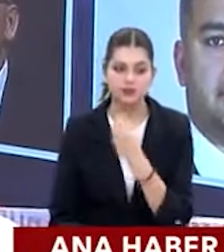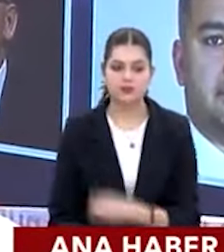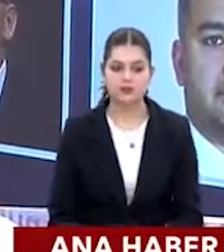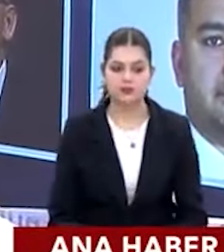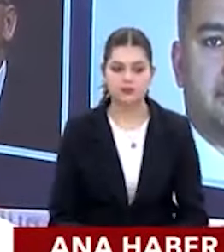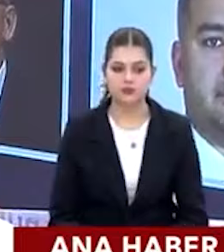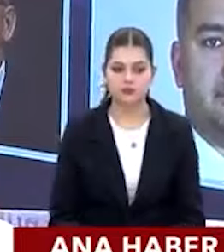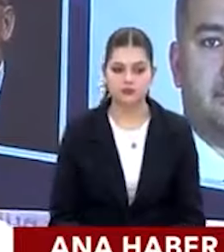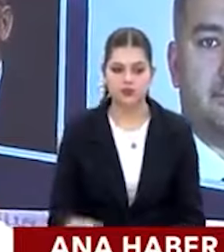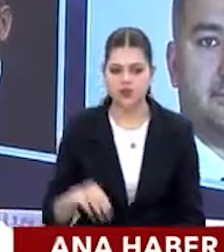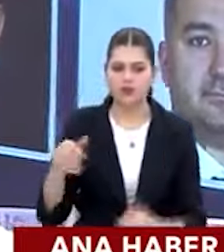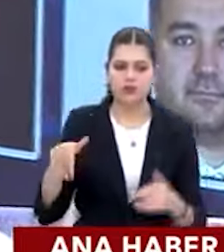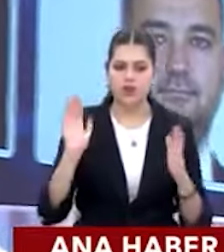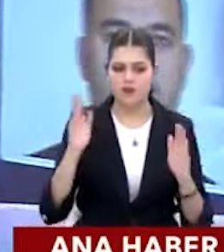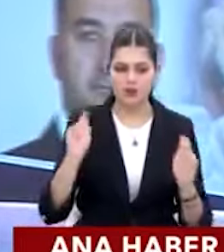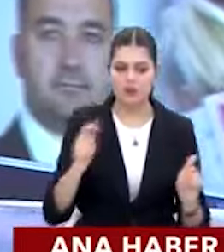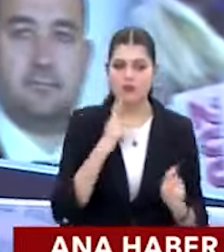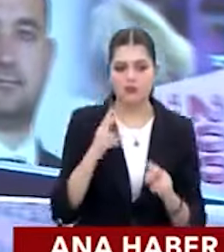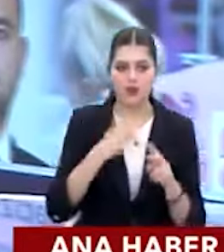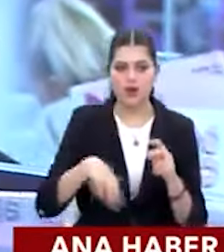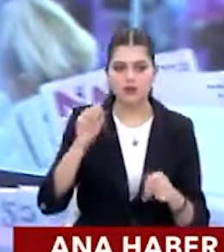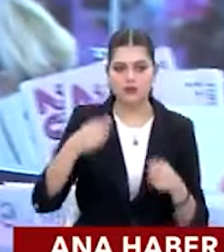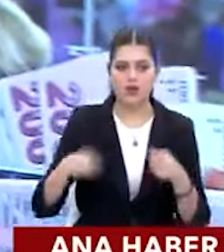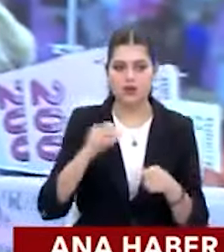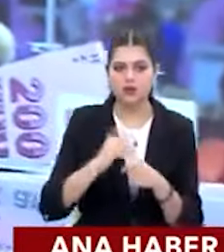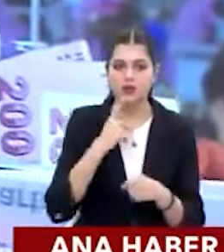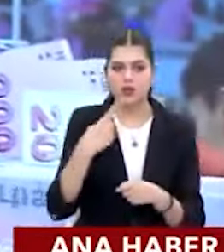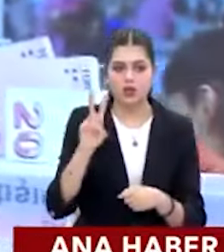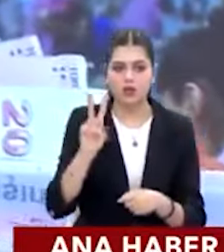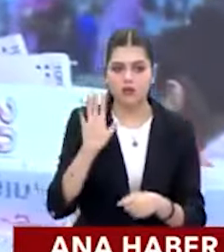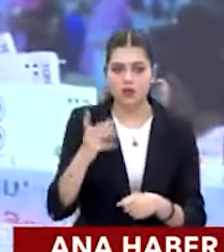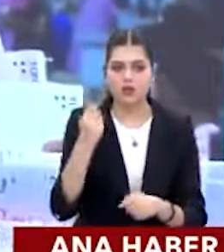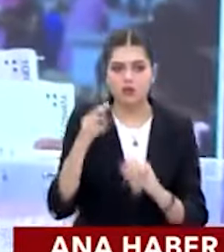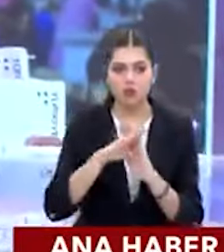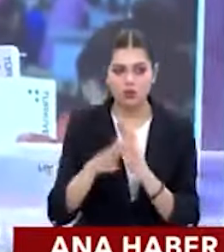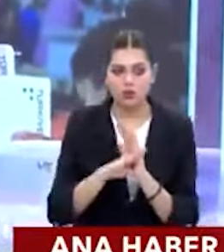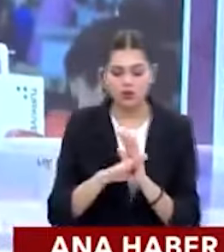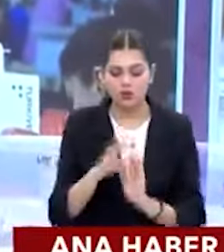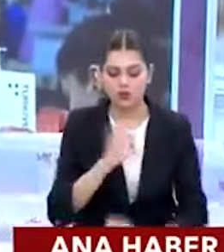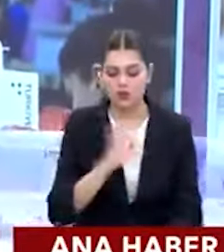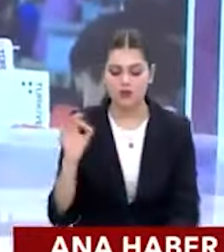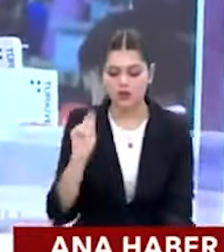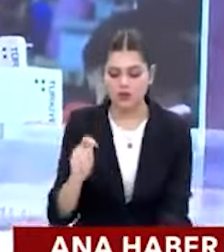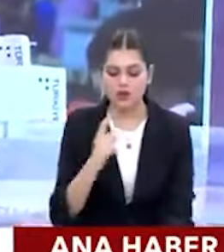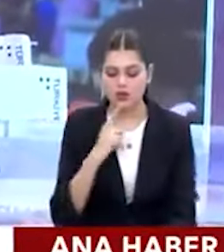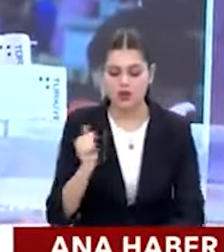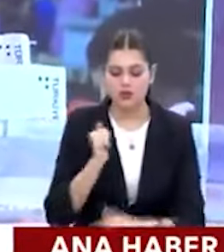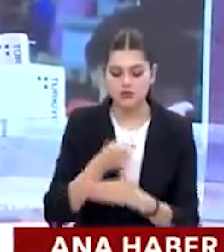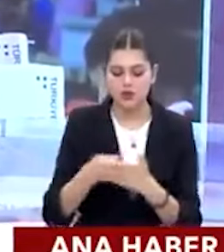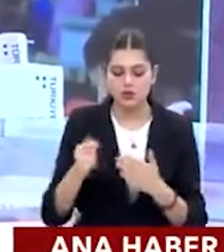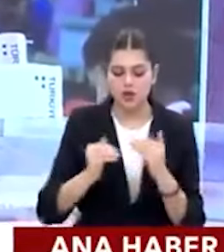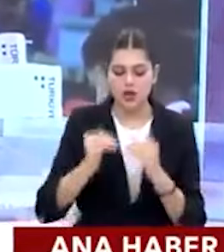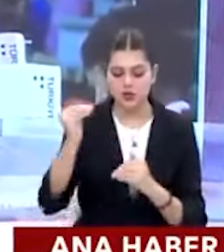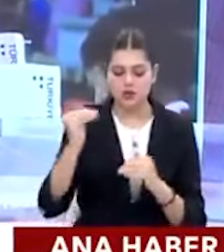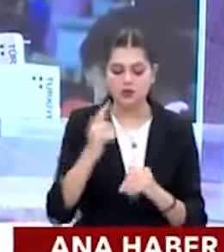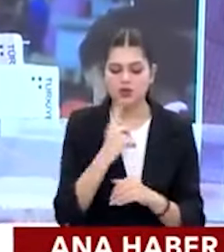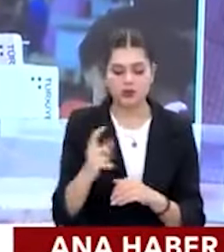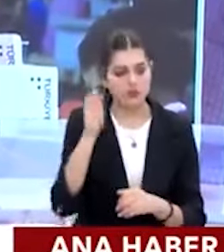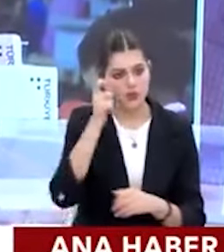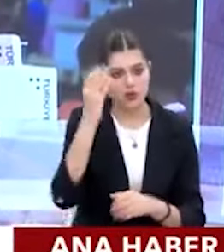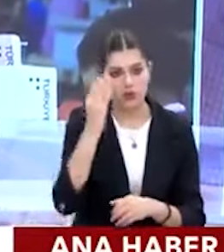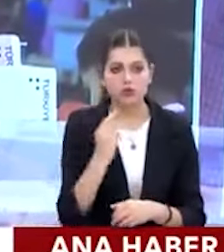vurguluyor. Peki devam ediyoruz. Merkez Bankası Başkanı Karahan'sa 2025 para politikasını şekillendirirken asgari ücret artışı